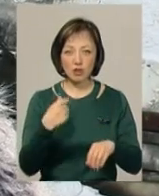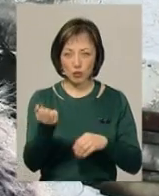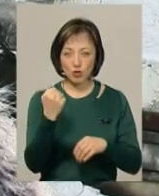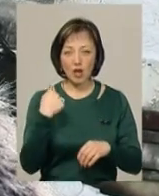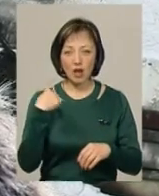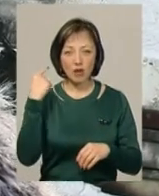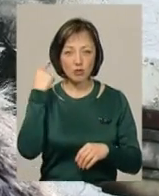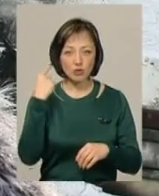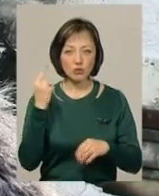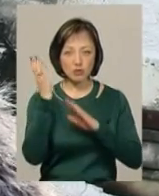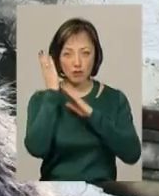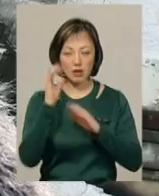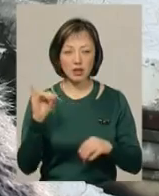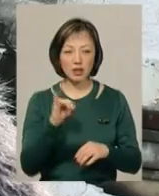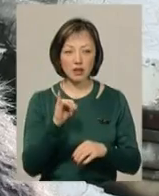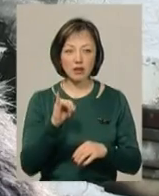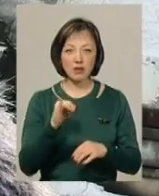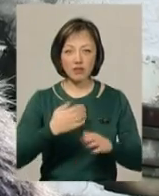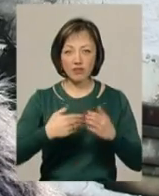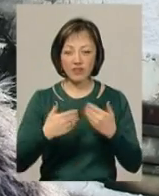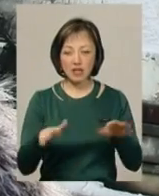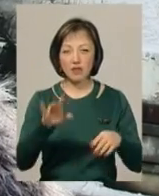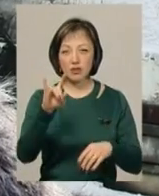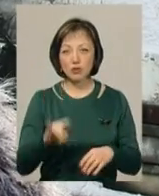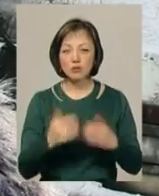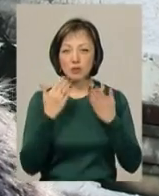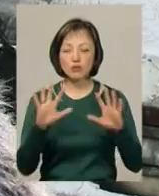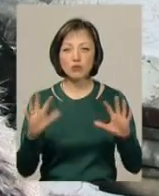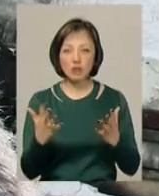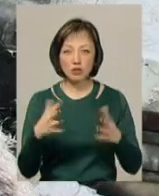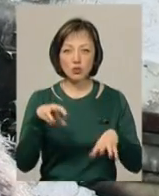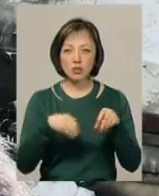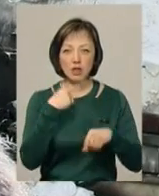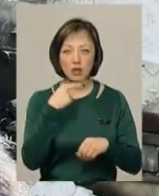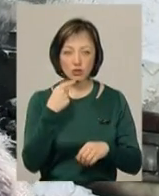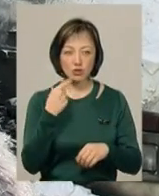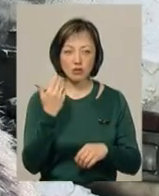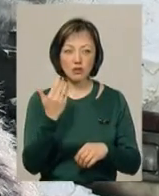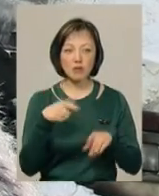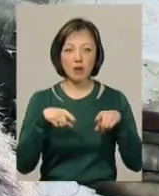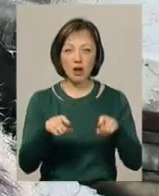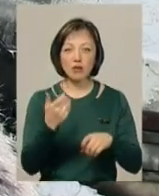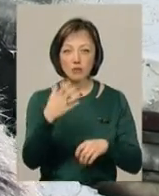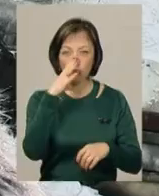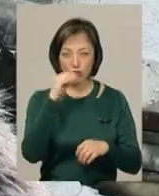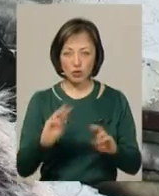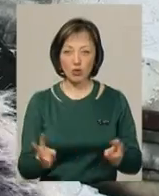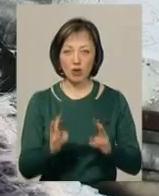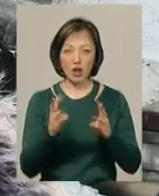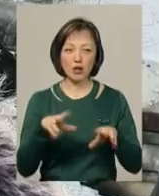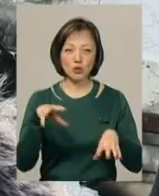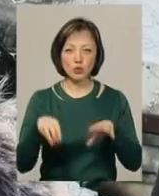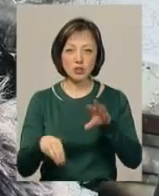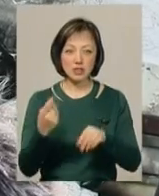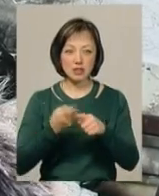я почув в спальні і вийшов, ну, відкрив вікно, спитав, що сталося. Сусіди кажуть, а він вибігає, тому що бусте горить. А сусіди, це